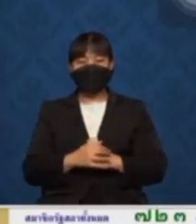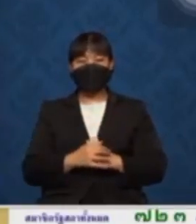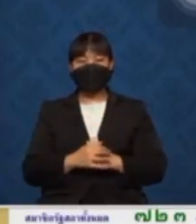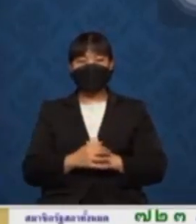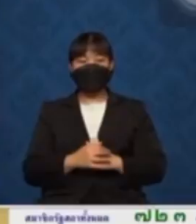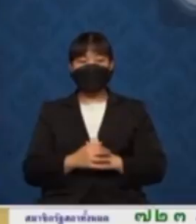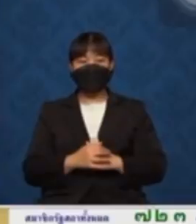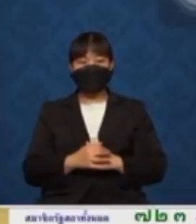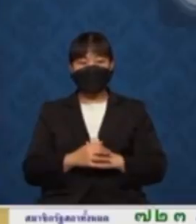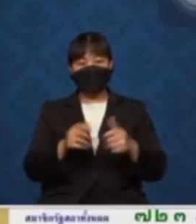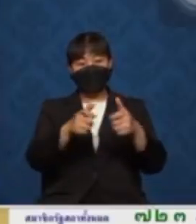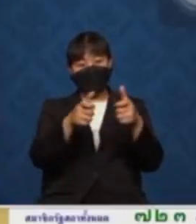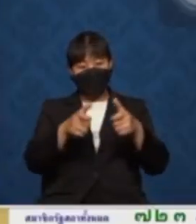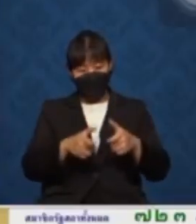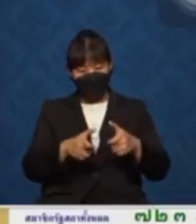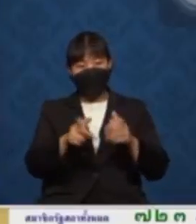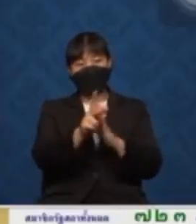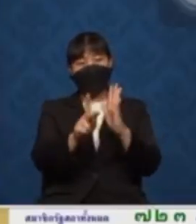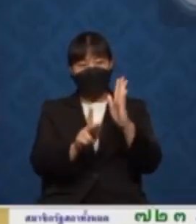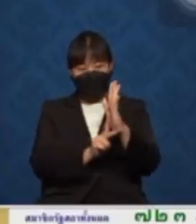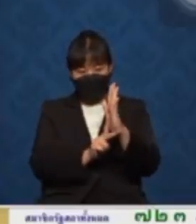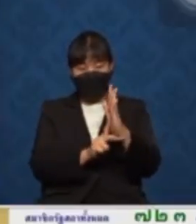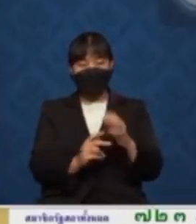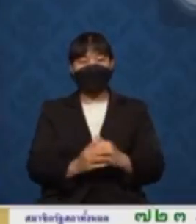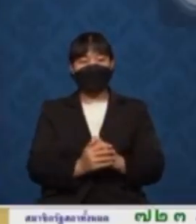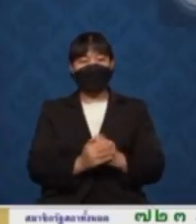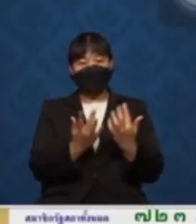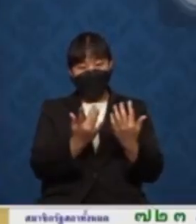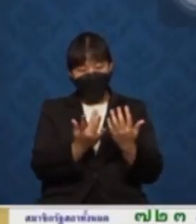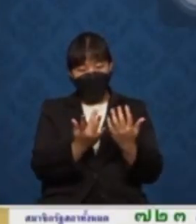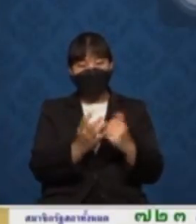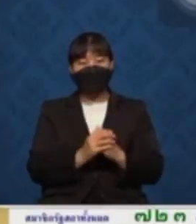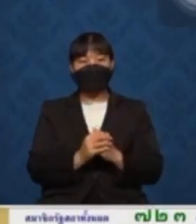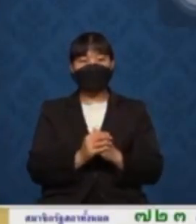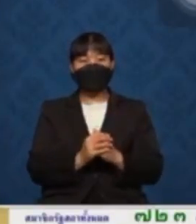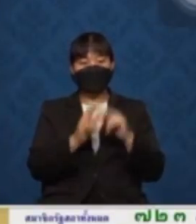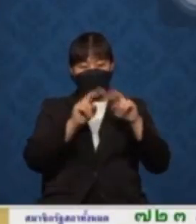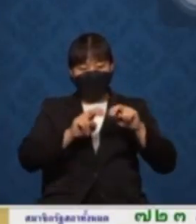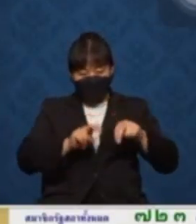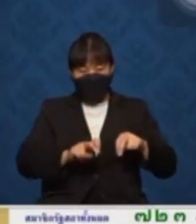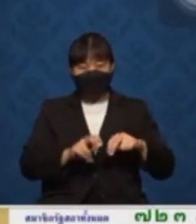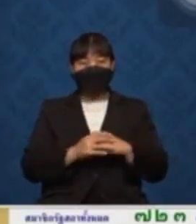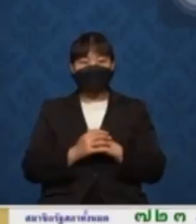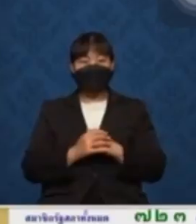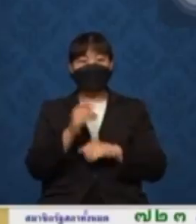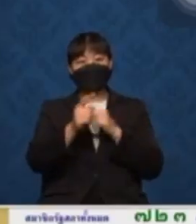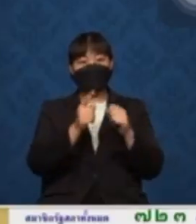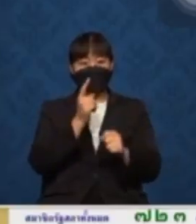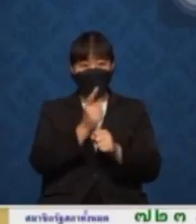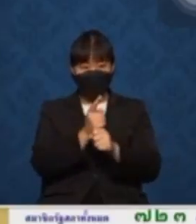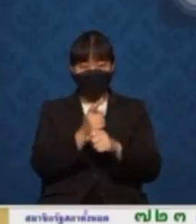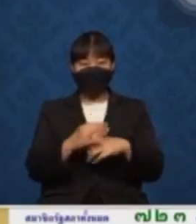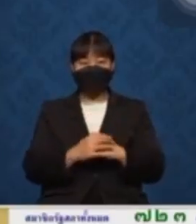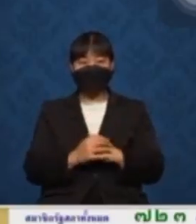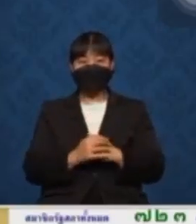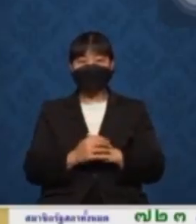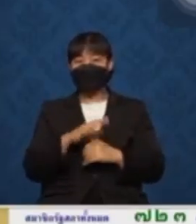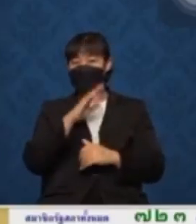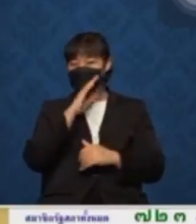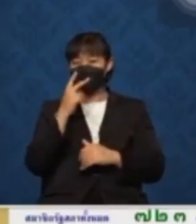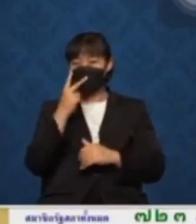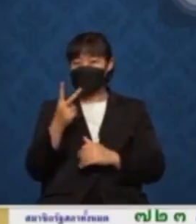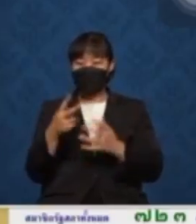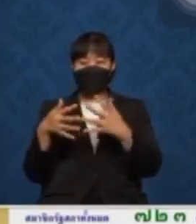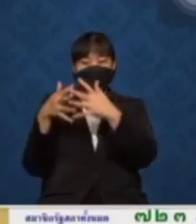คือกลั่นกรองกฎหมายหรือว่าชะลอร่างกฎหมายไว้แค่1ปีถ้าเราเหลือบไปมองที่ประเทศสหรัฐอเมริกาเราก็จะเห็น